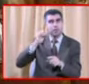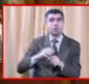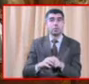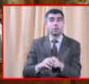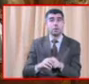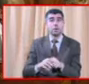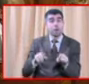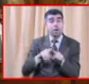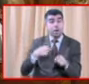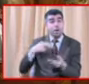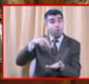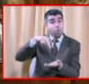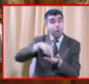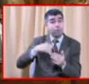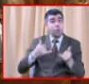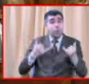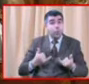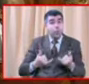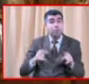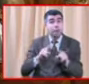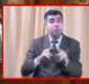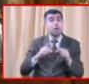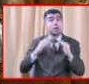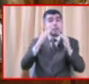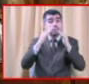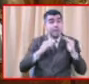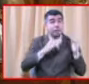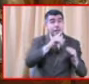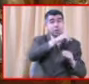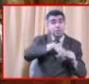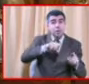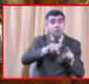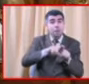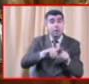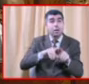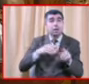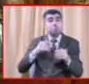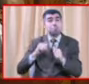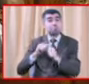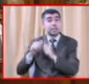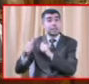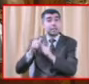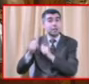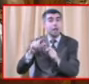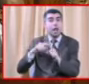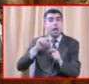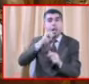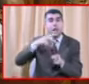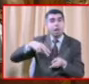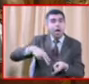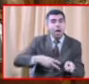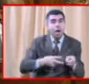في اللحظة اللي احنا كنناقشوا هذا كاين بعض مناطق اللي باقية إلى حد الآن في عزلة، يعني الى حد الان،